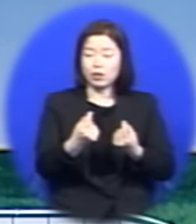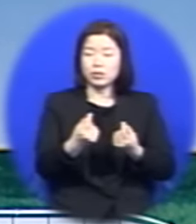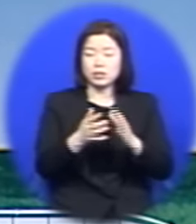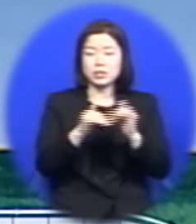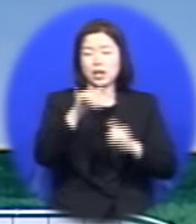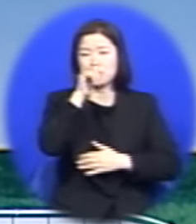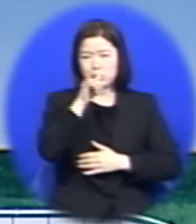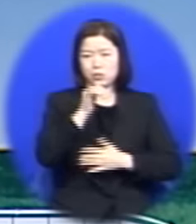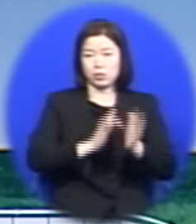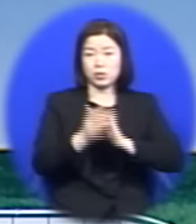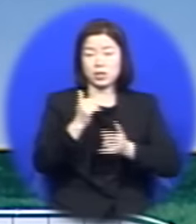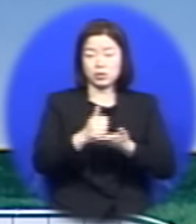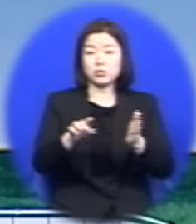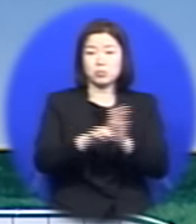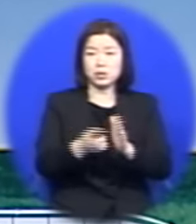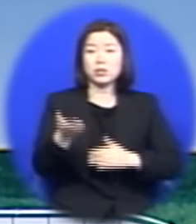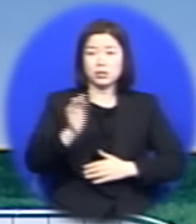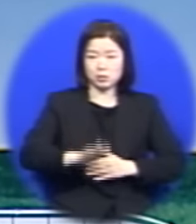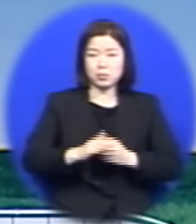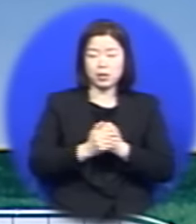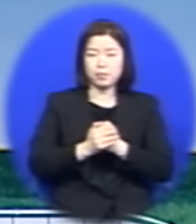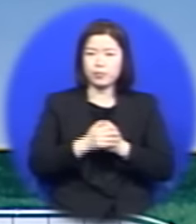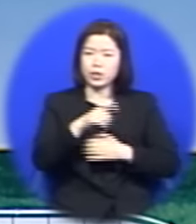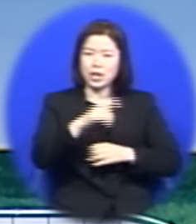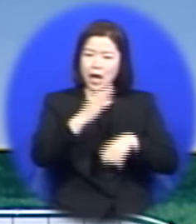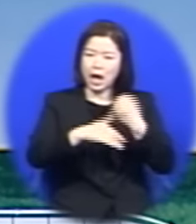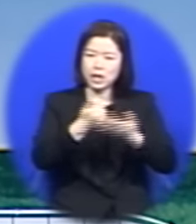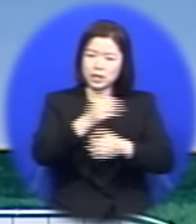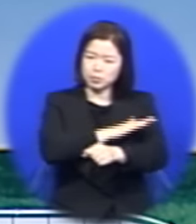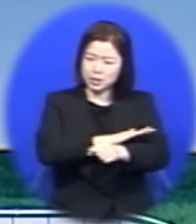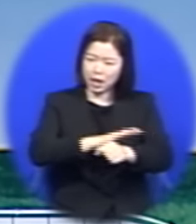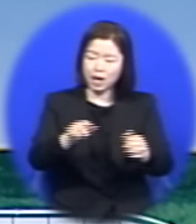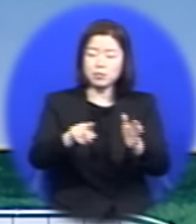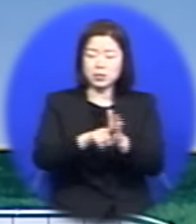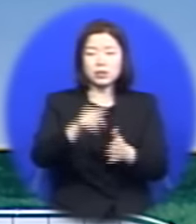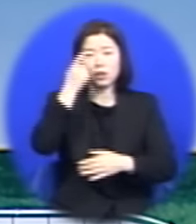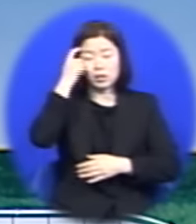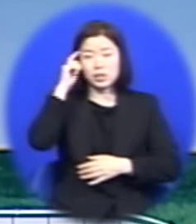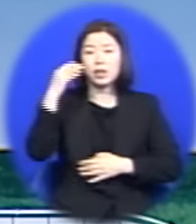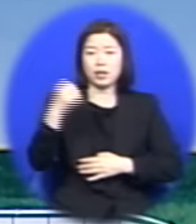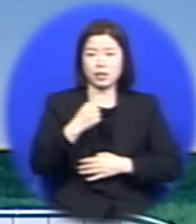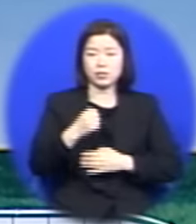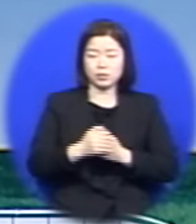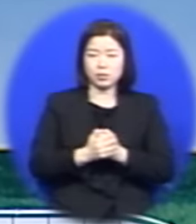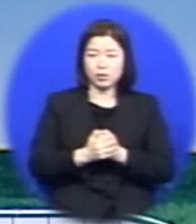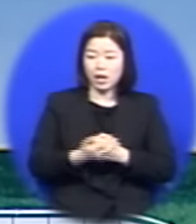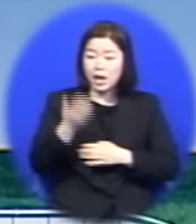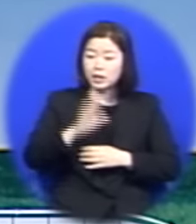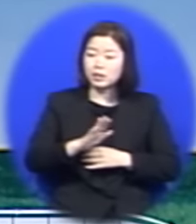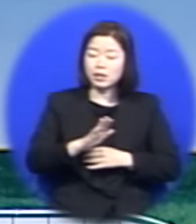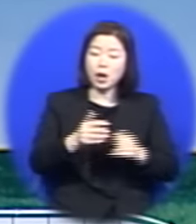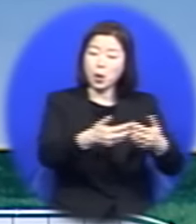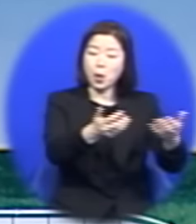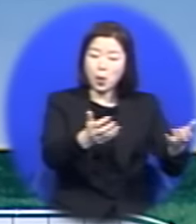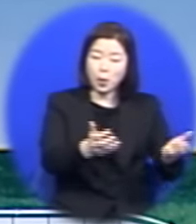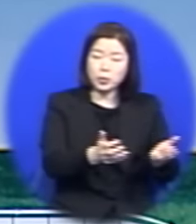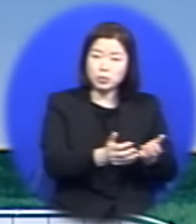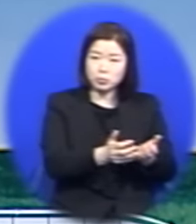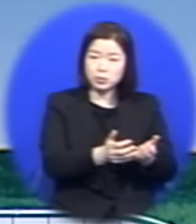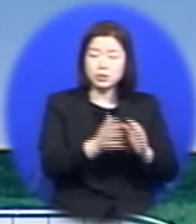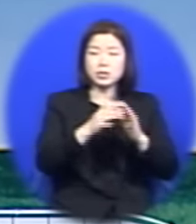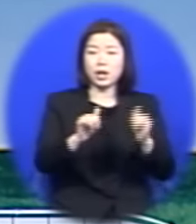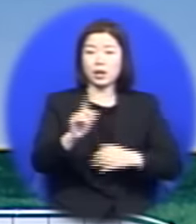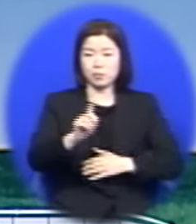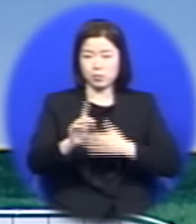믿고도. 그게 예수님 하나님을 잘 믿는 거라고 생각했기 때문에. 그러나 또 한 부류의 사람들이